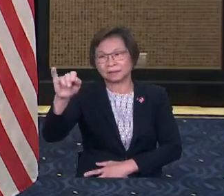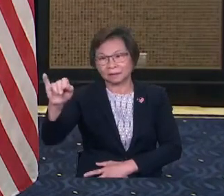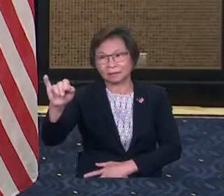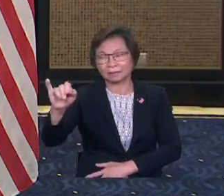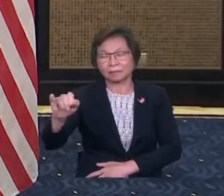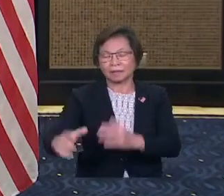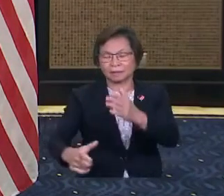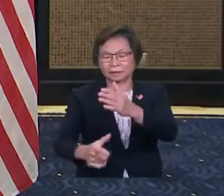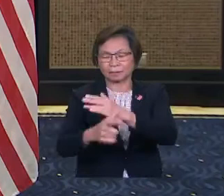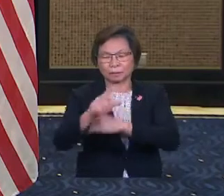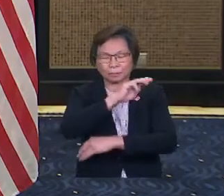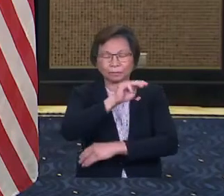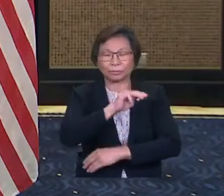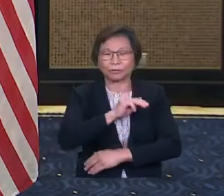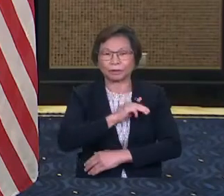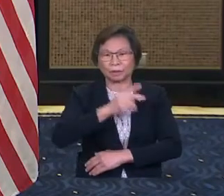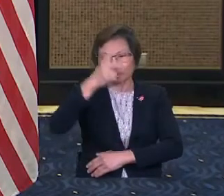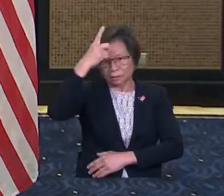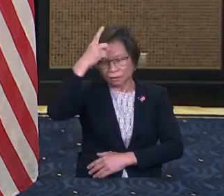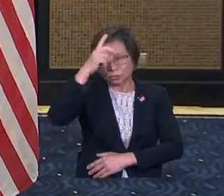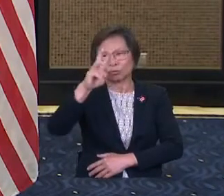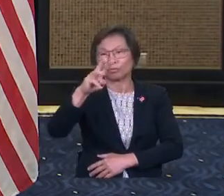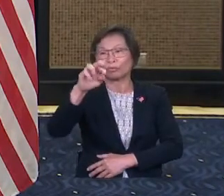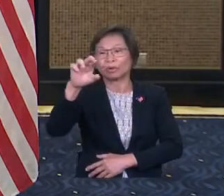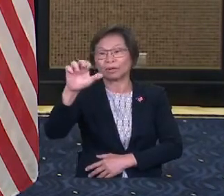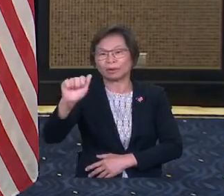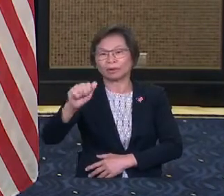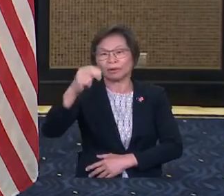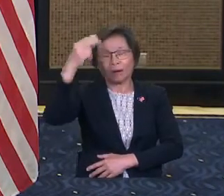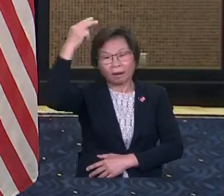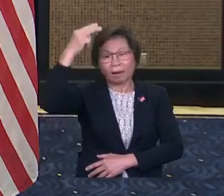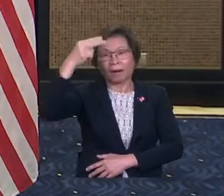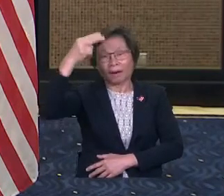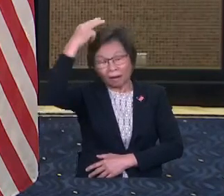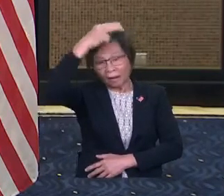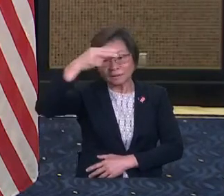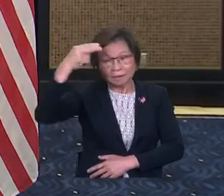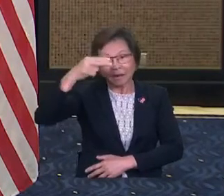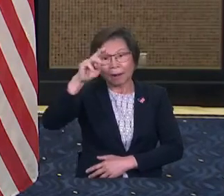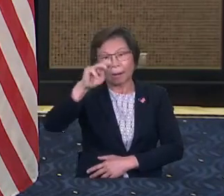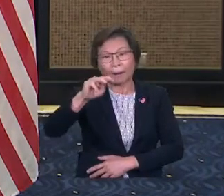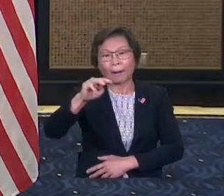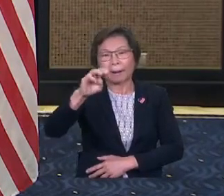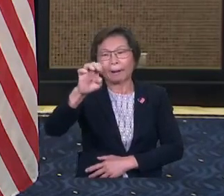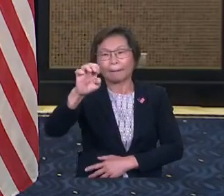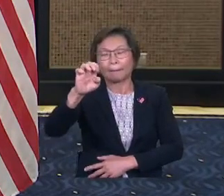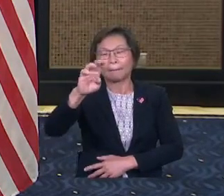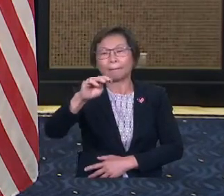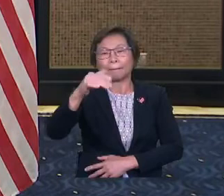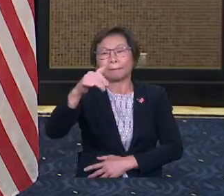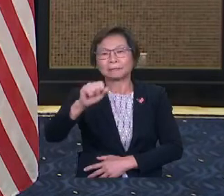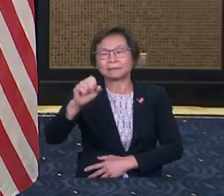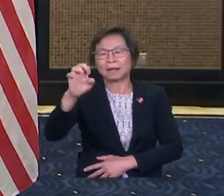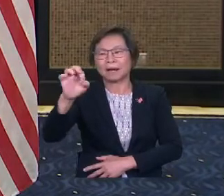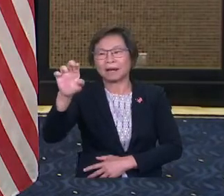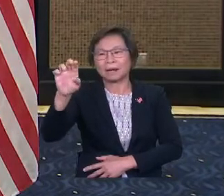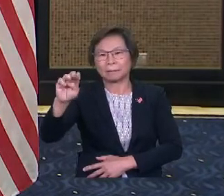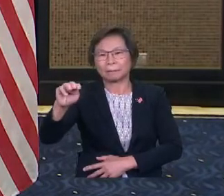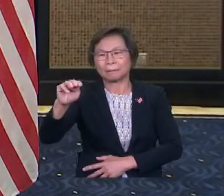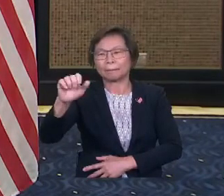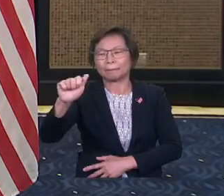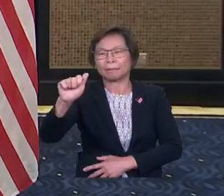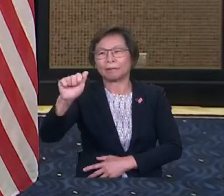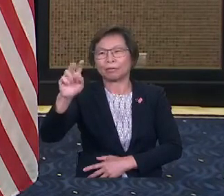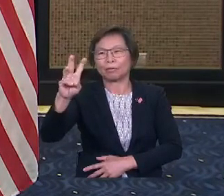timbalan menteri Datuk Wira Hajah Mask ermiyati Betty Syamsudin